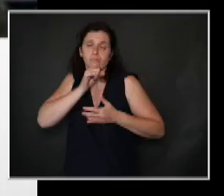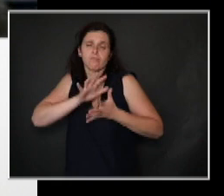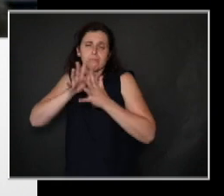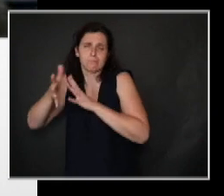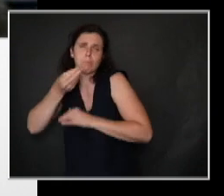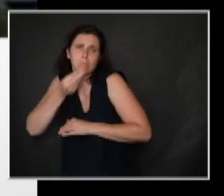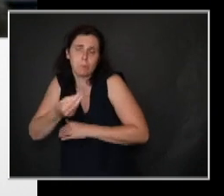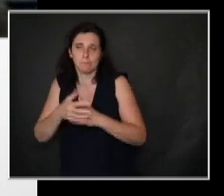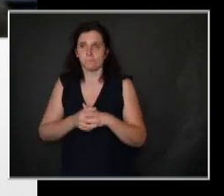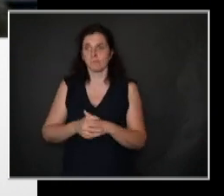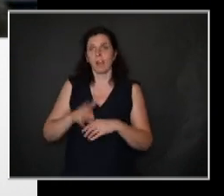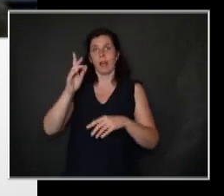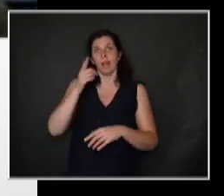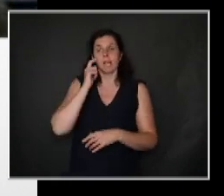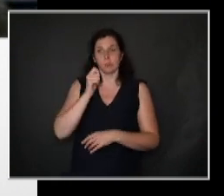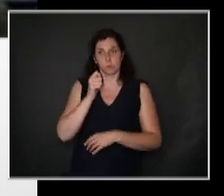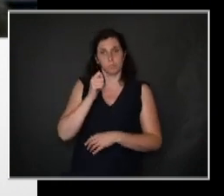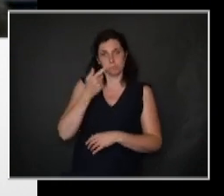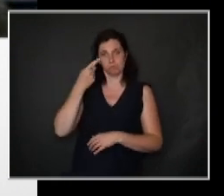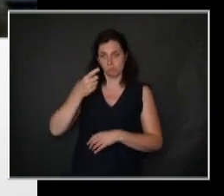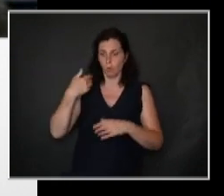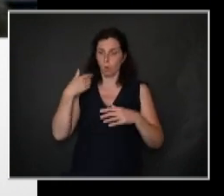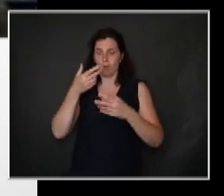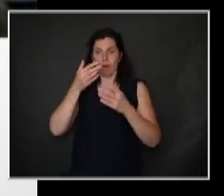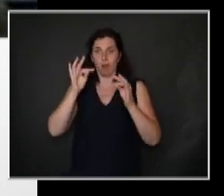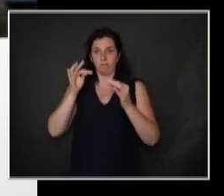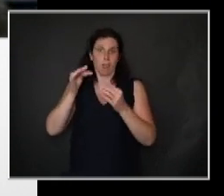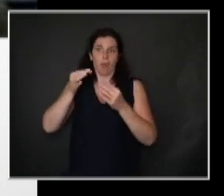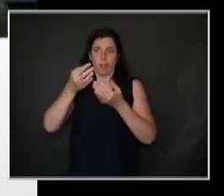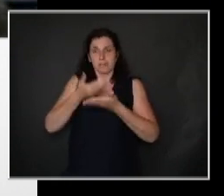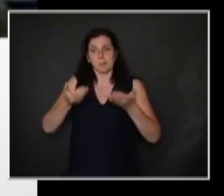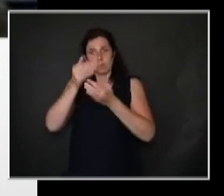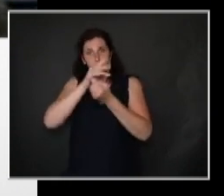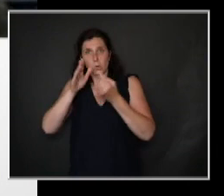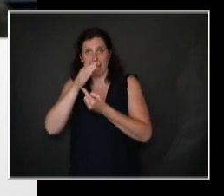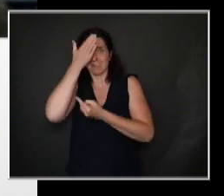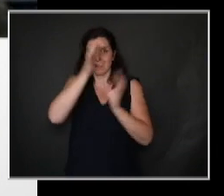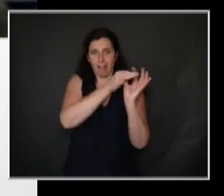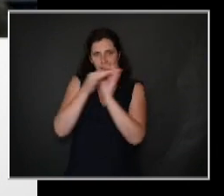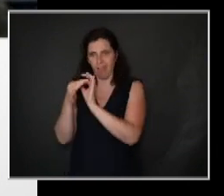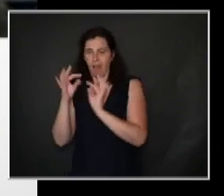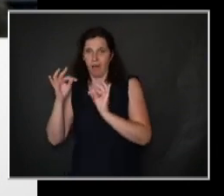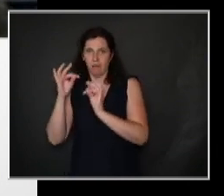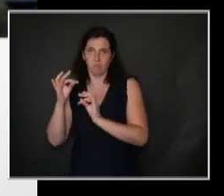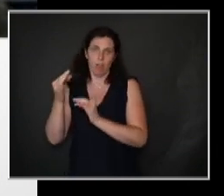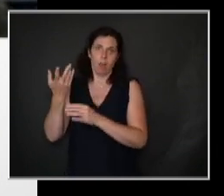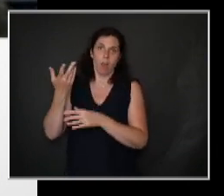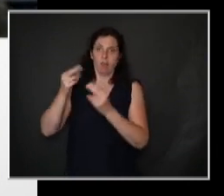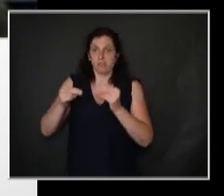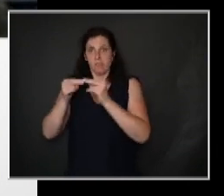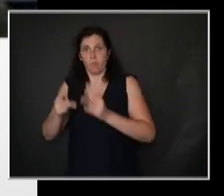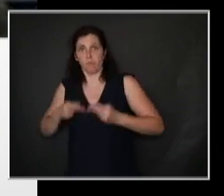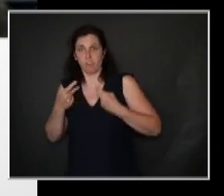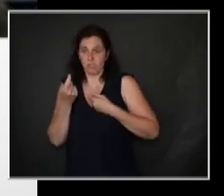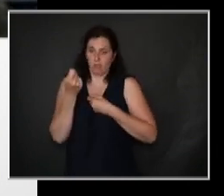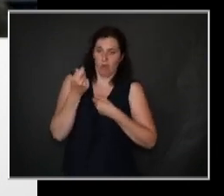une relation aussi entre le mal de dos, le niveau d'éducation, les ressources également, la solitude. Tout